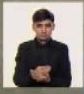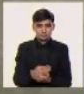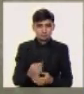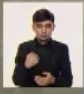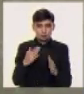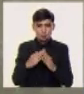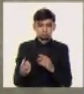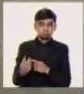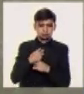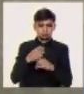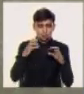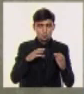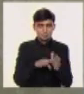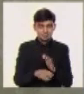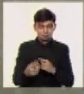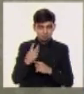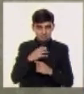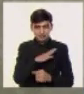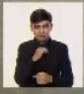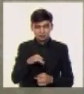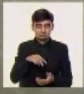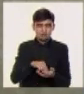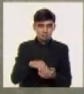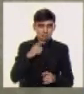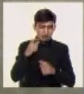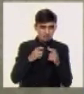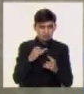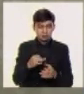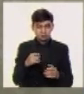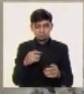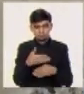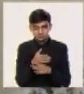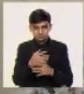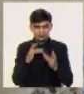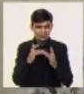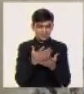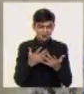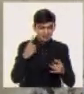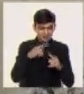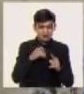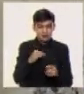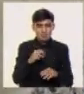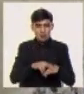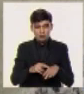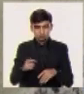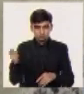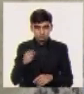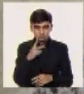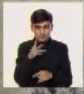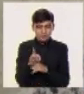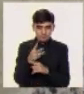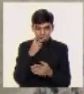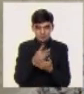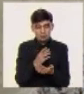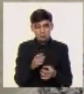Попали ко мне домой незаконно, устроили там дебош, начали громить мебель, вызвала полицейских, которые, прям видно на видео, ничего